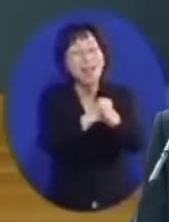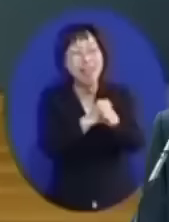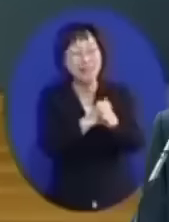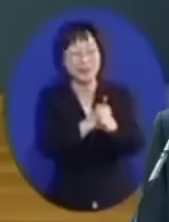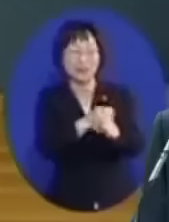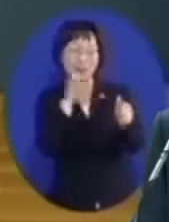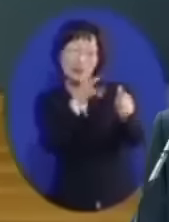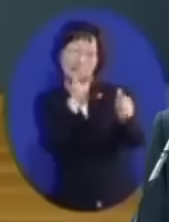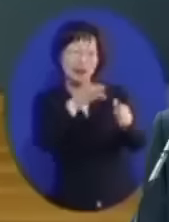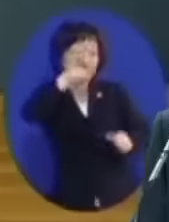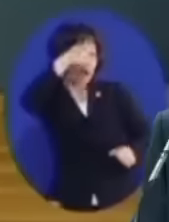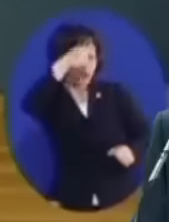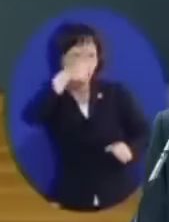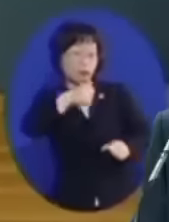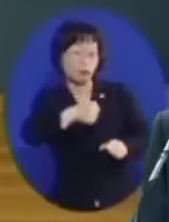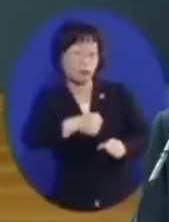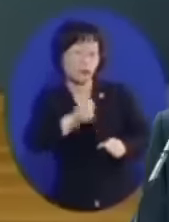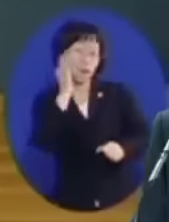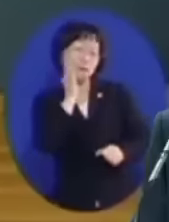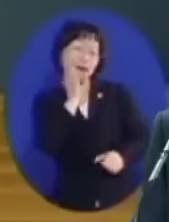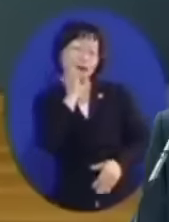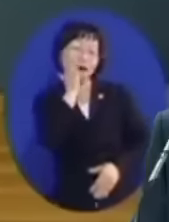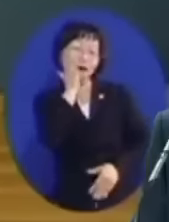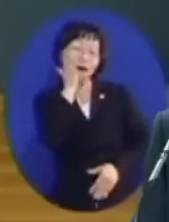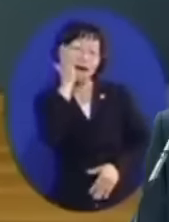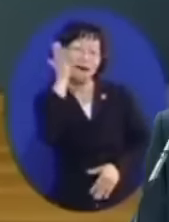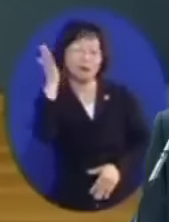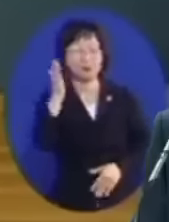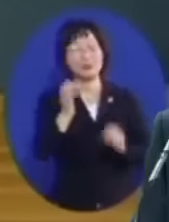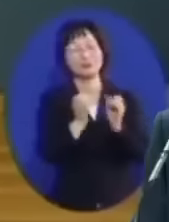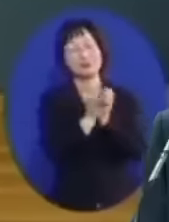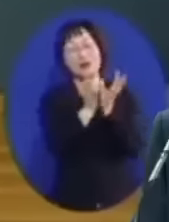말을 쓴 양파는 파란 사기